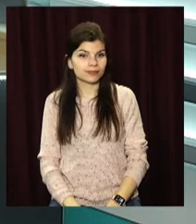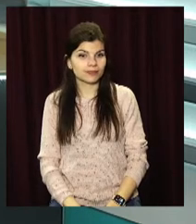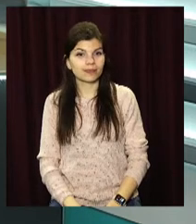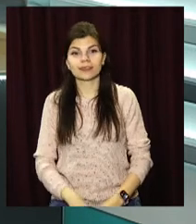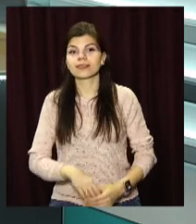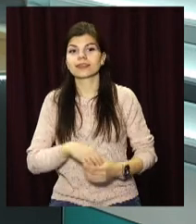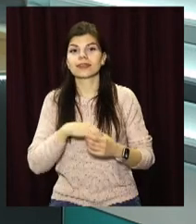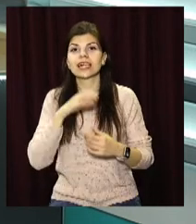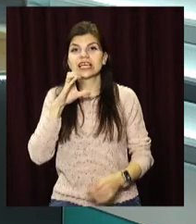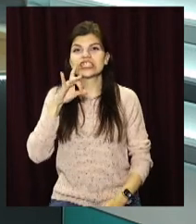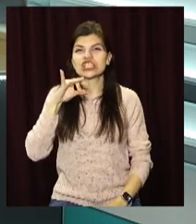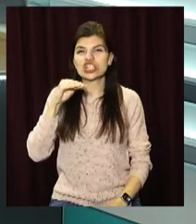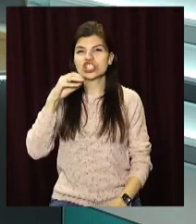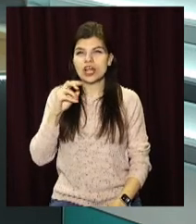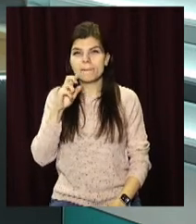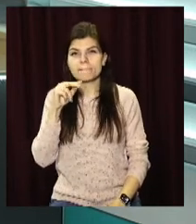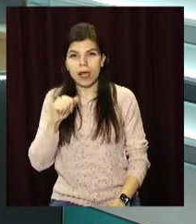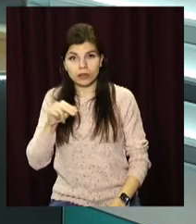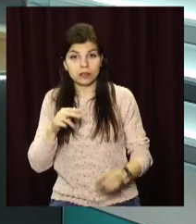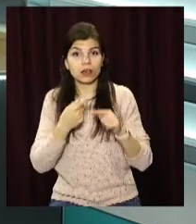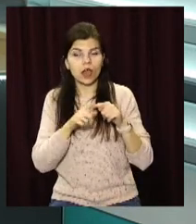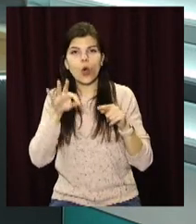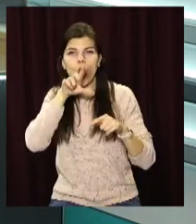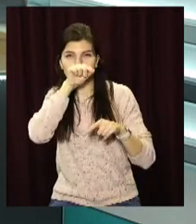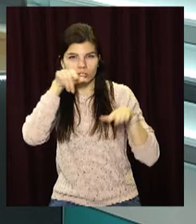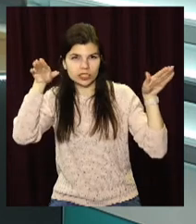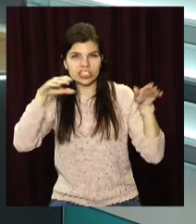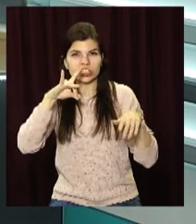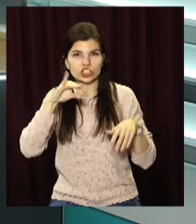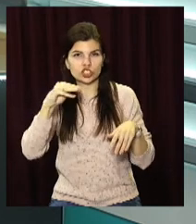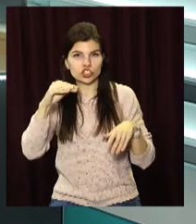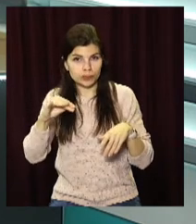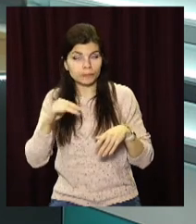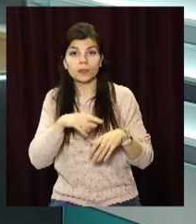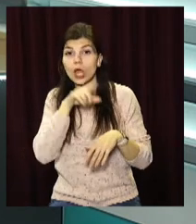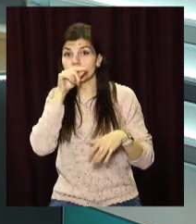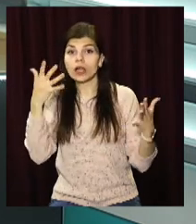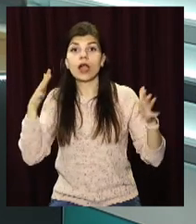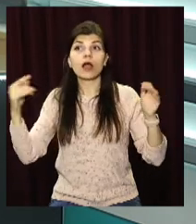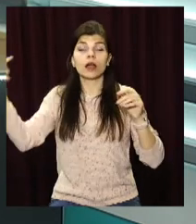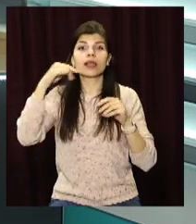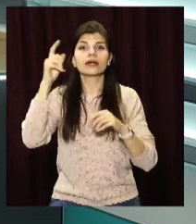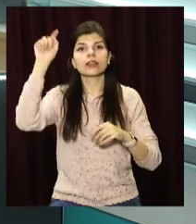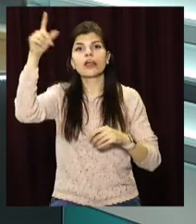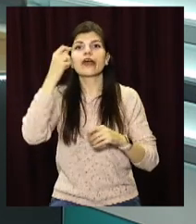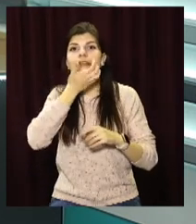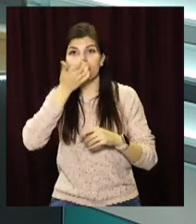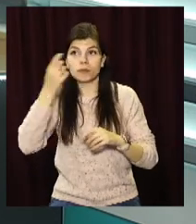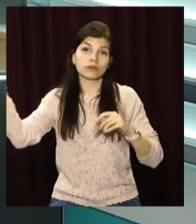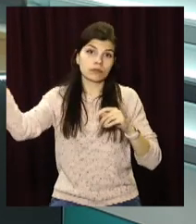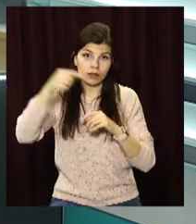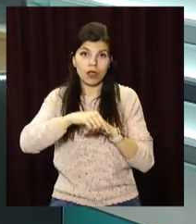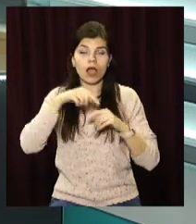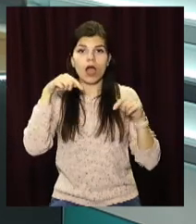Стрижепад не за горами. Це явище відбувається декількома хвилями. Перше після того, як птахи прилітають з південних країн, а погода не